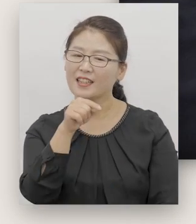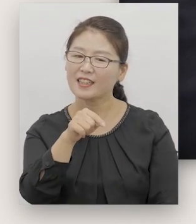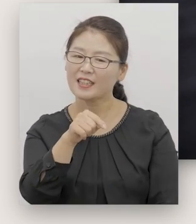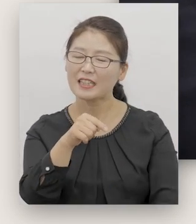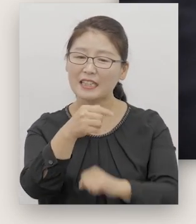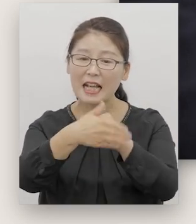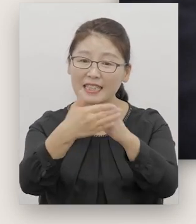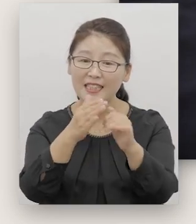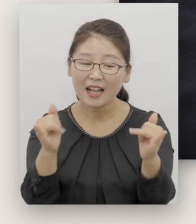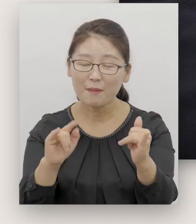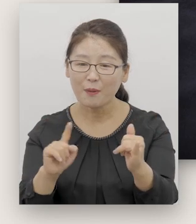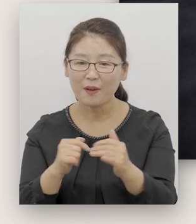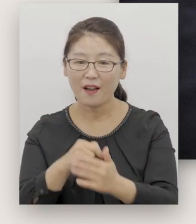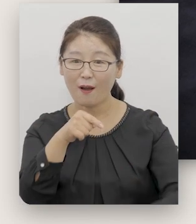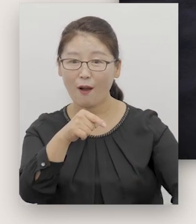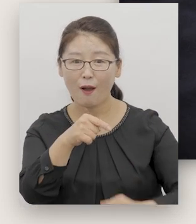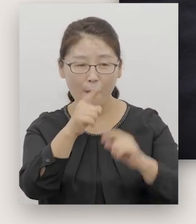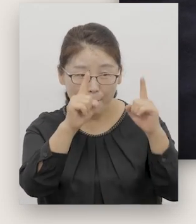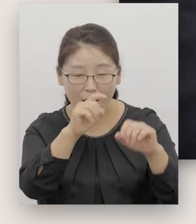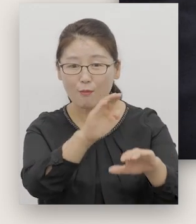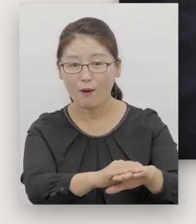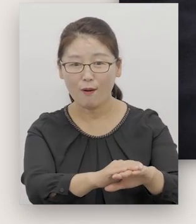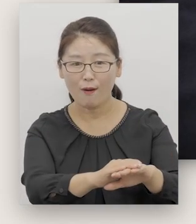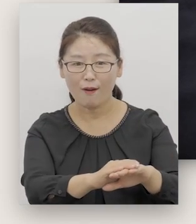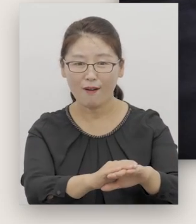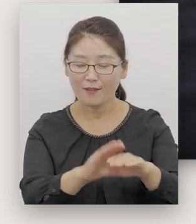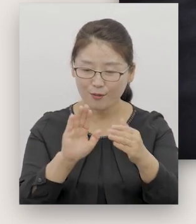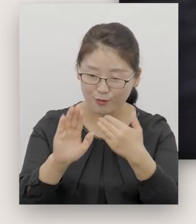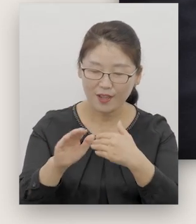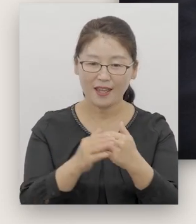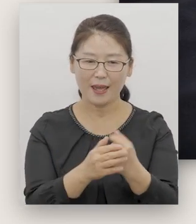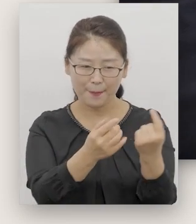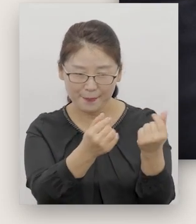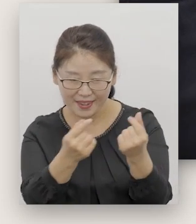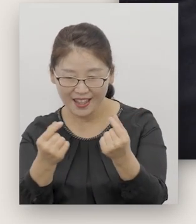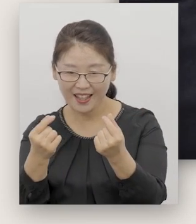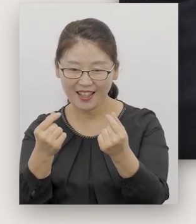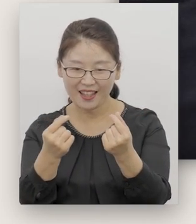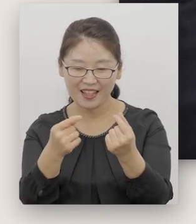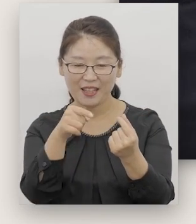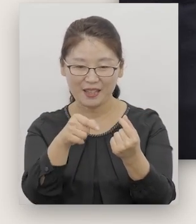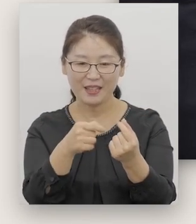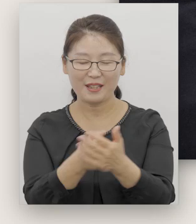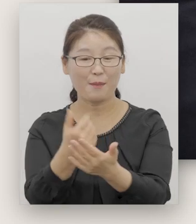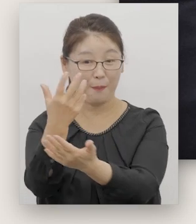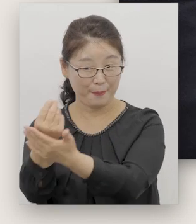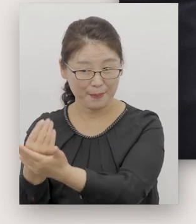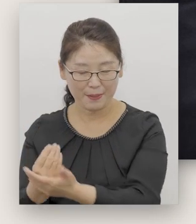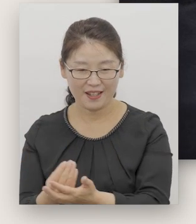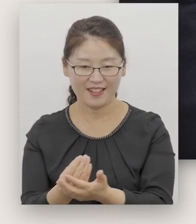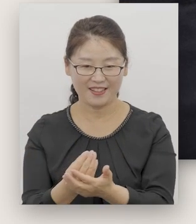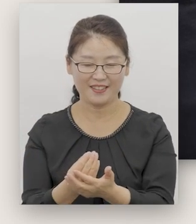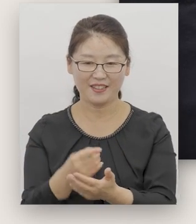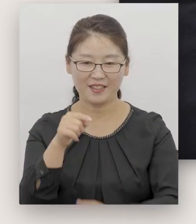사람이 그 당시 버전의 사진을 남겨놨기 때문에 이후에 굉장히 많은 버전의 카피들이 만들어지는데 우리가 알고 있는